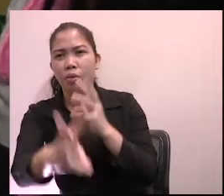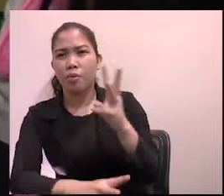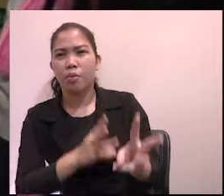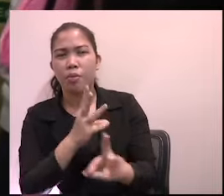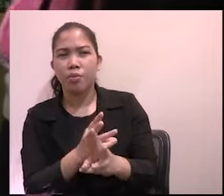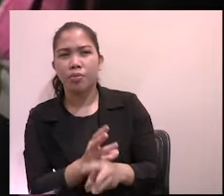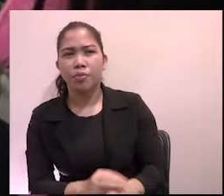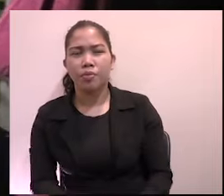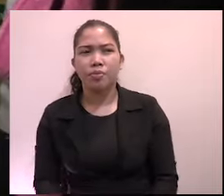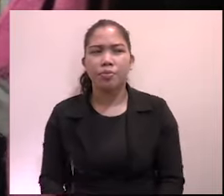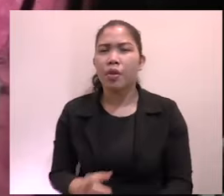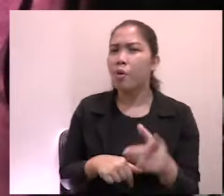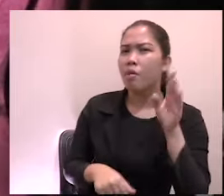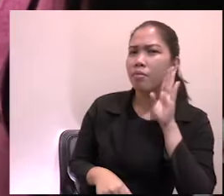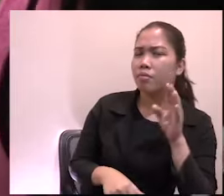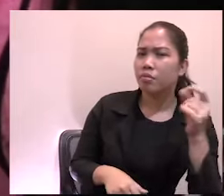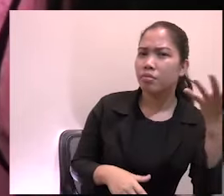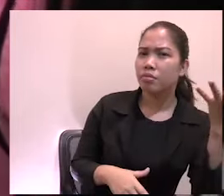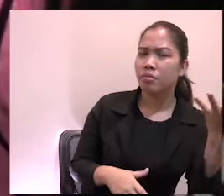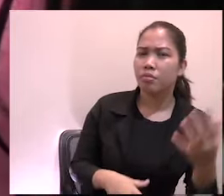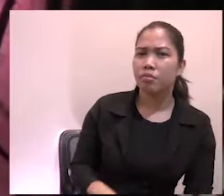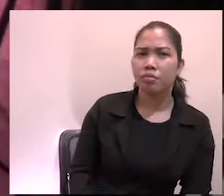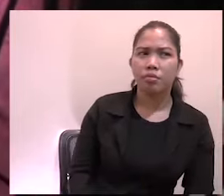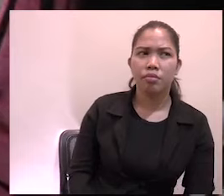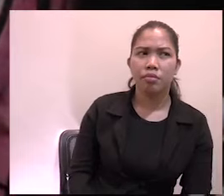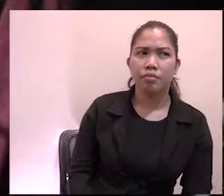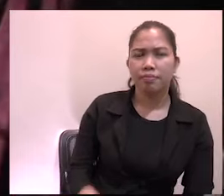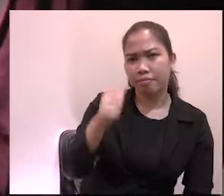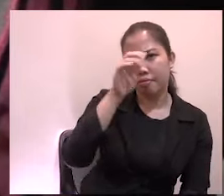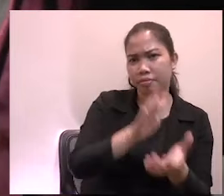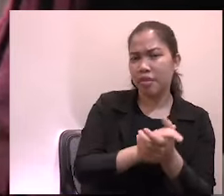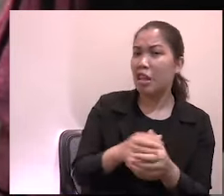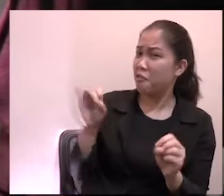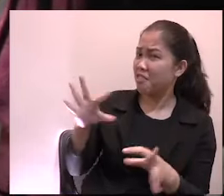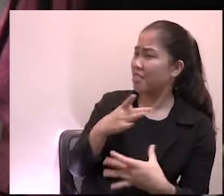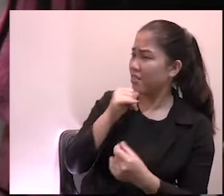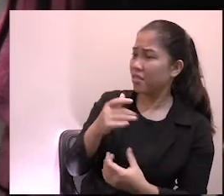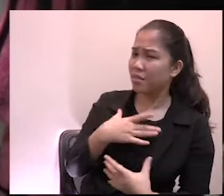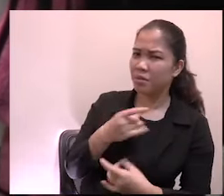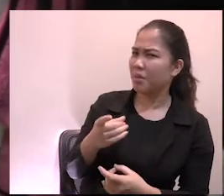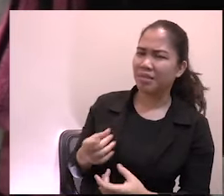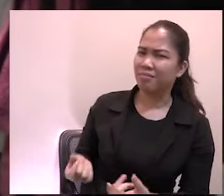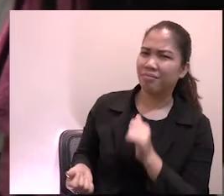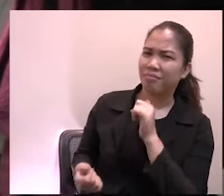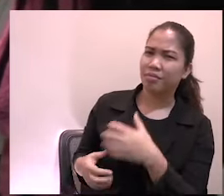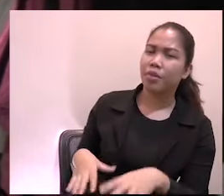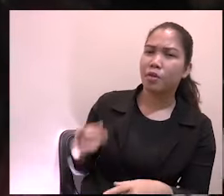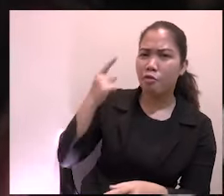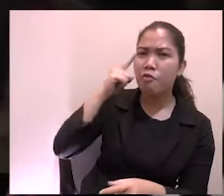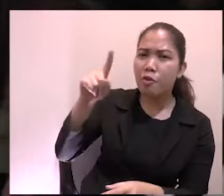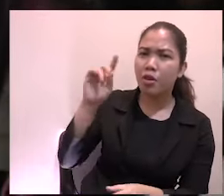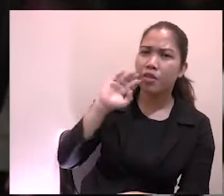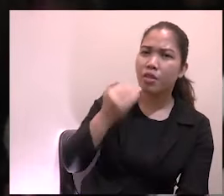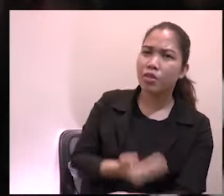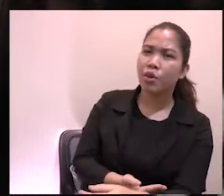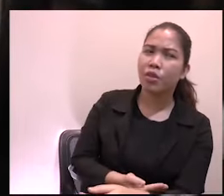Ikaw kuya, anong masasabi mo? Ay, gusto, ayaw ko din eh. Ayaw ko din sa mga bata na sana eh. Si